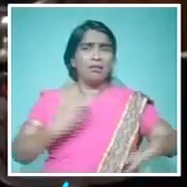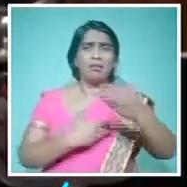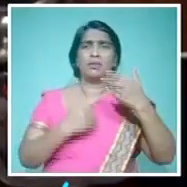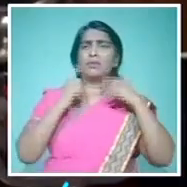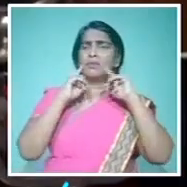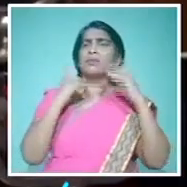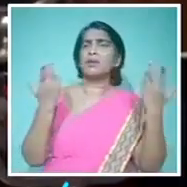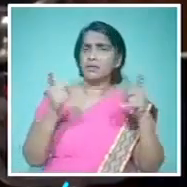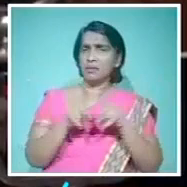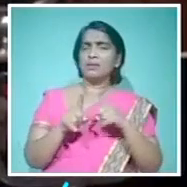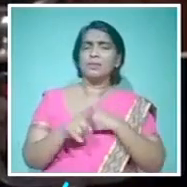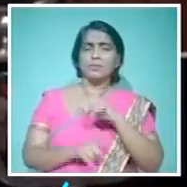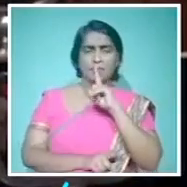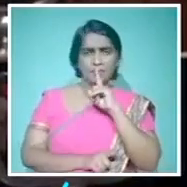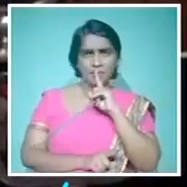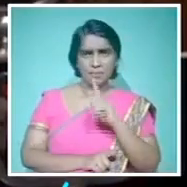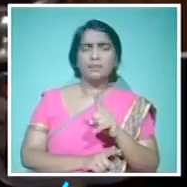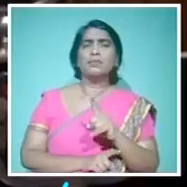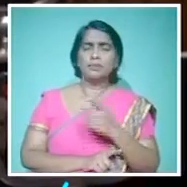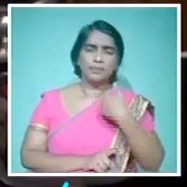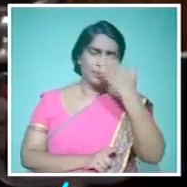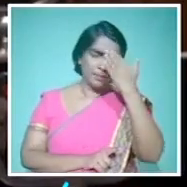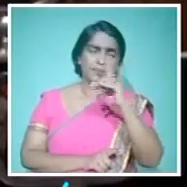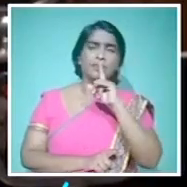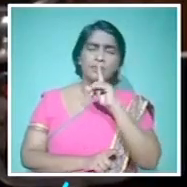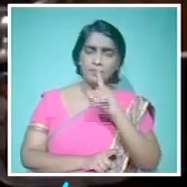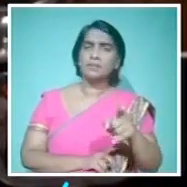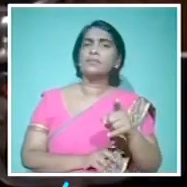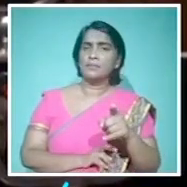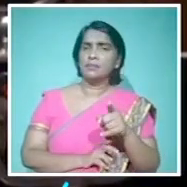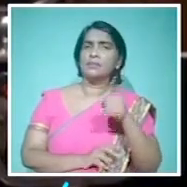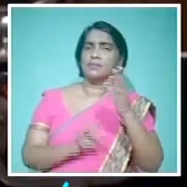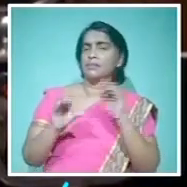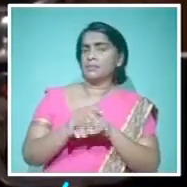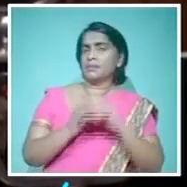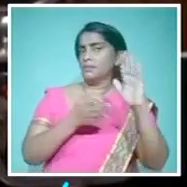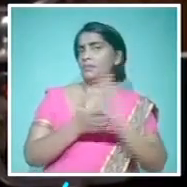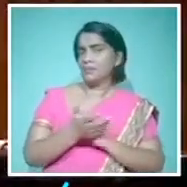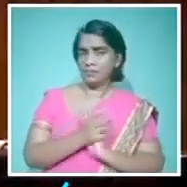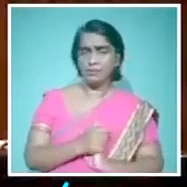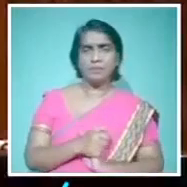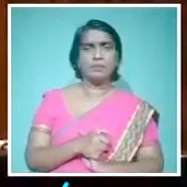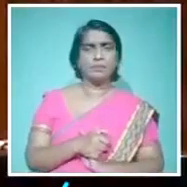දන්නේ නැහැ. ඒ නිසා අපි ඉතාම කාරුණික ඔබතුමායි ඉල්ලා හිටනවා ඒ සඳහා ඔබතුමා මැදිහත් වෙලා ක්‍රියාත්මක කරන්න.